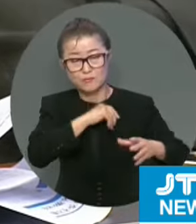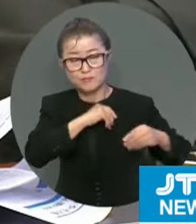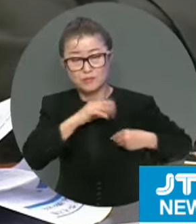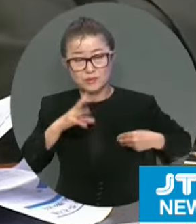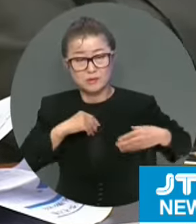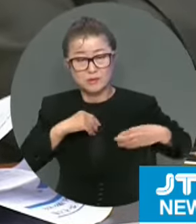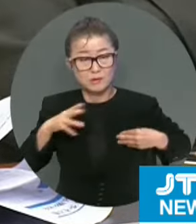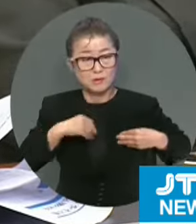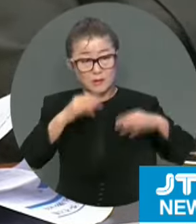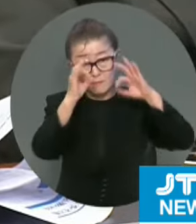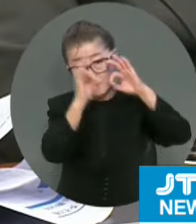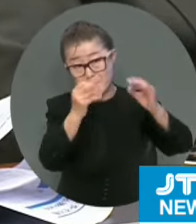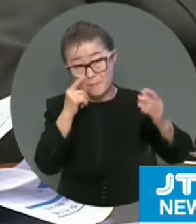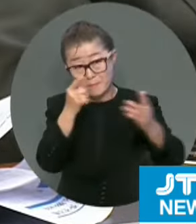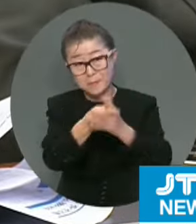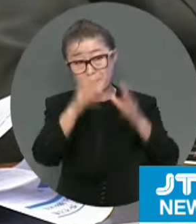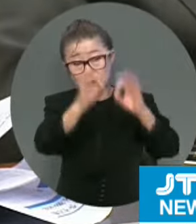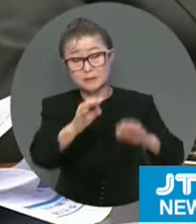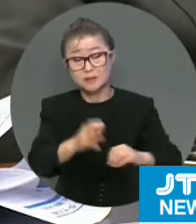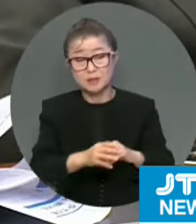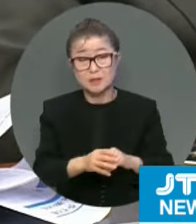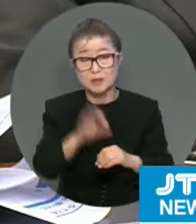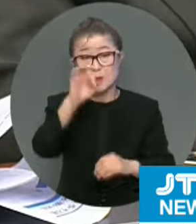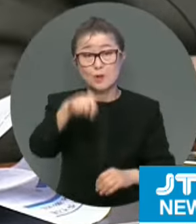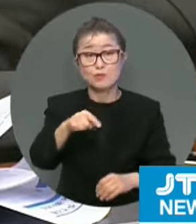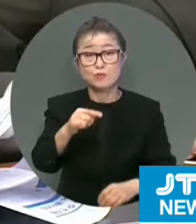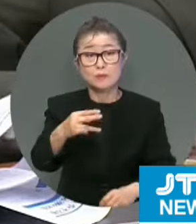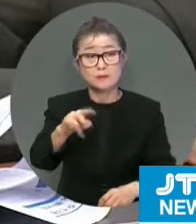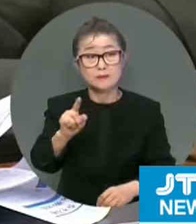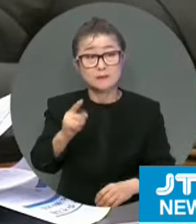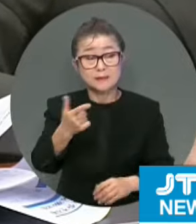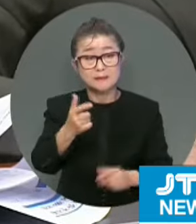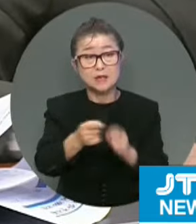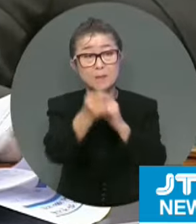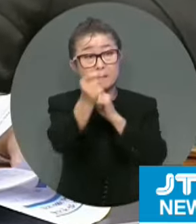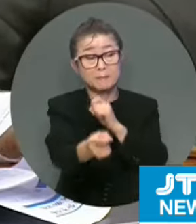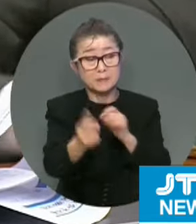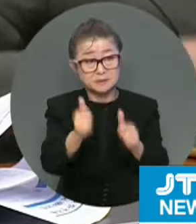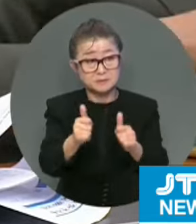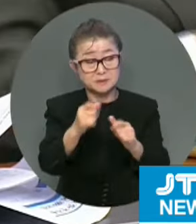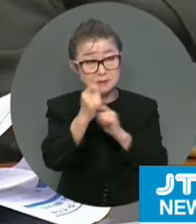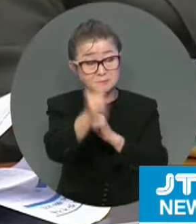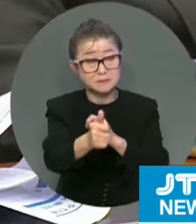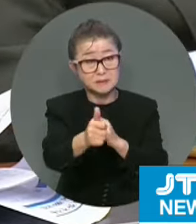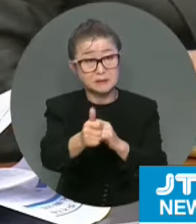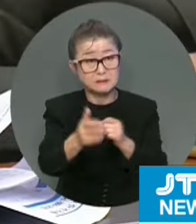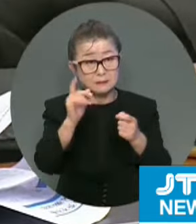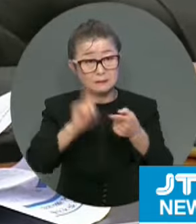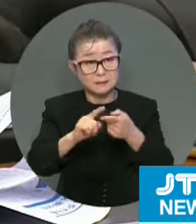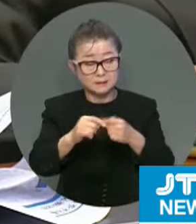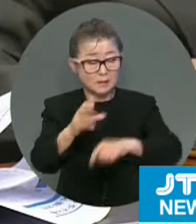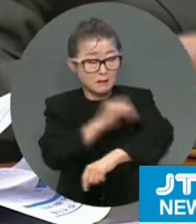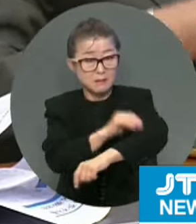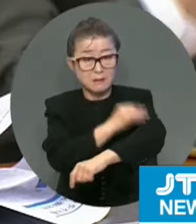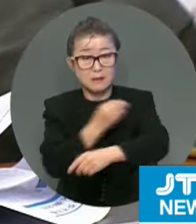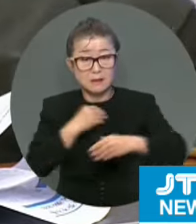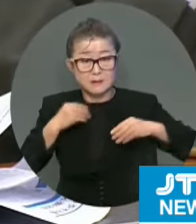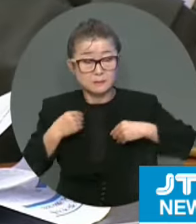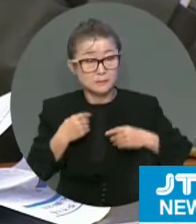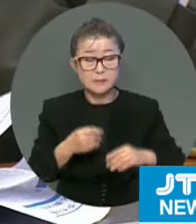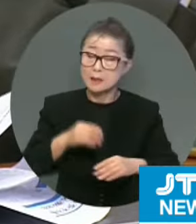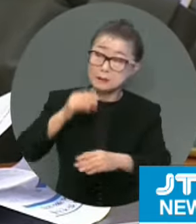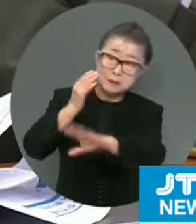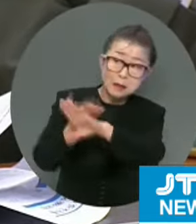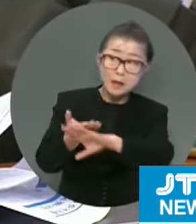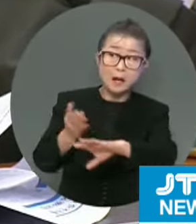확인해 줬습니다. 울산지검장이. 그런데 그 오물의 성격에 대해서 달리 기억한다라는 식으로